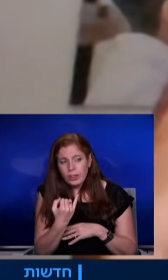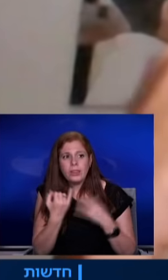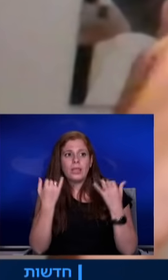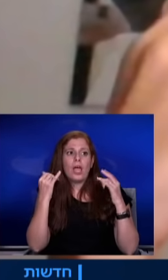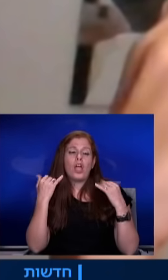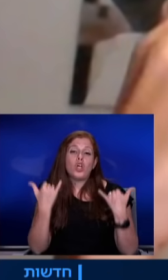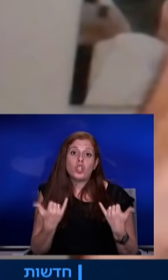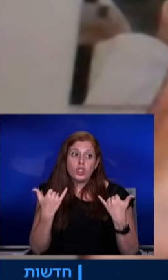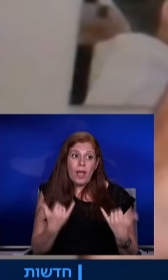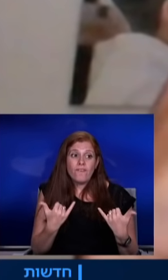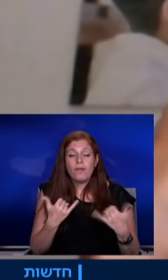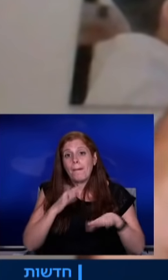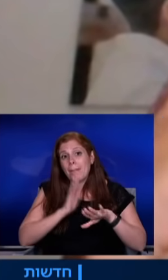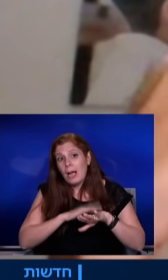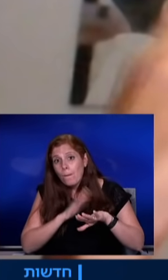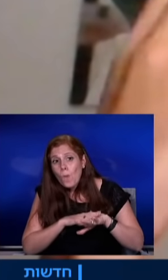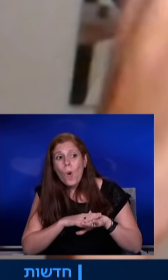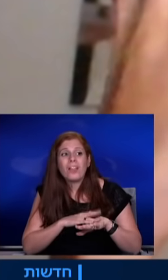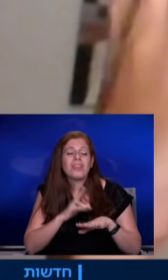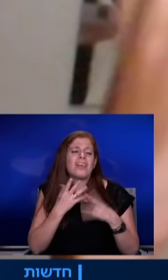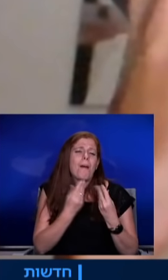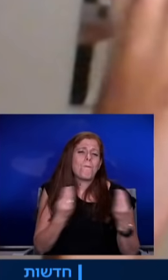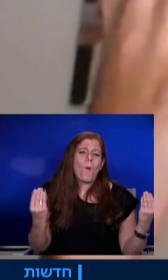עכשיו מגמות, יש המון